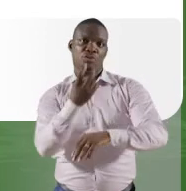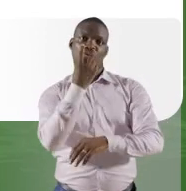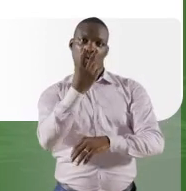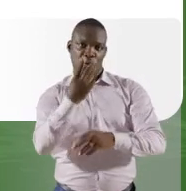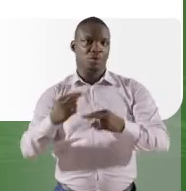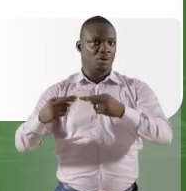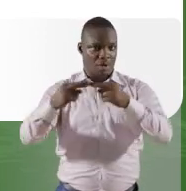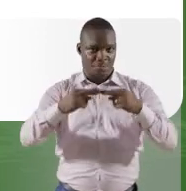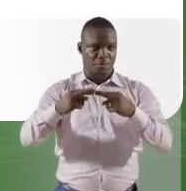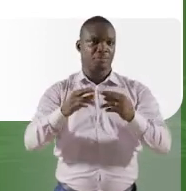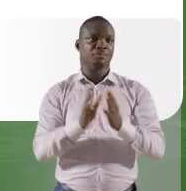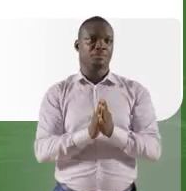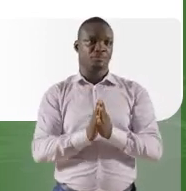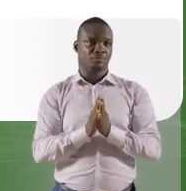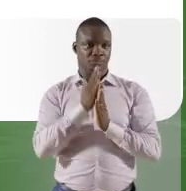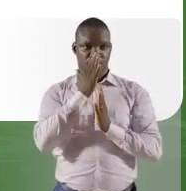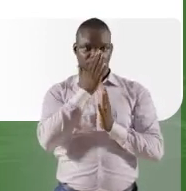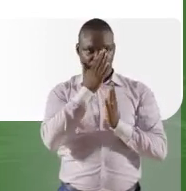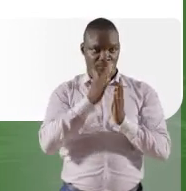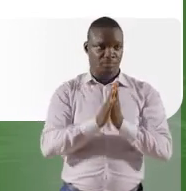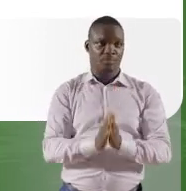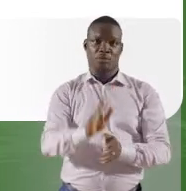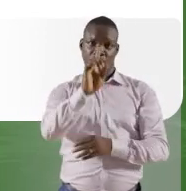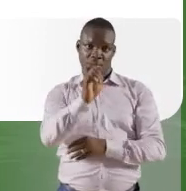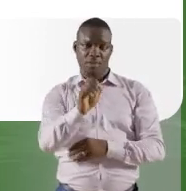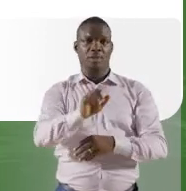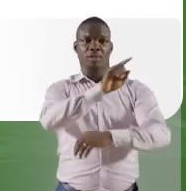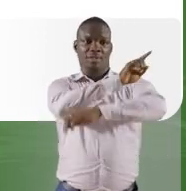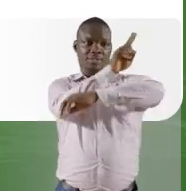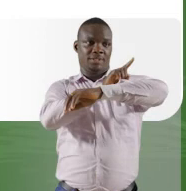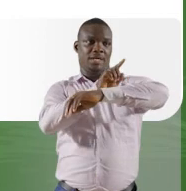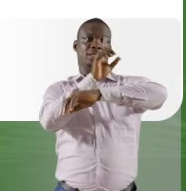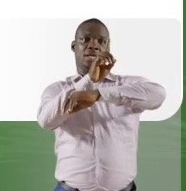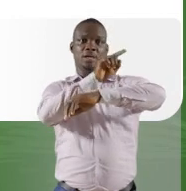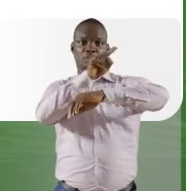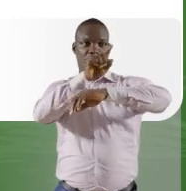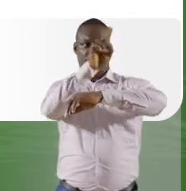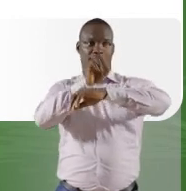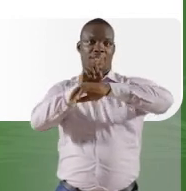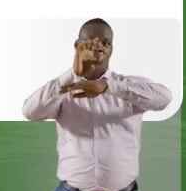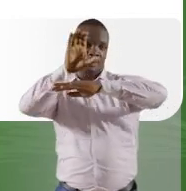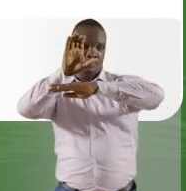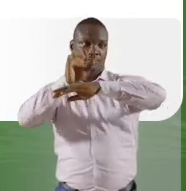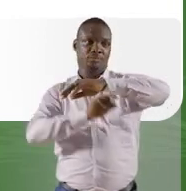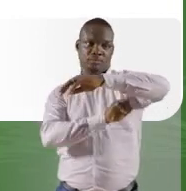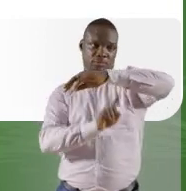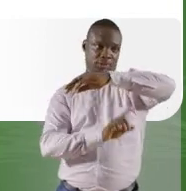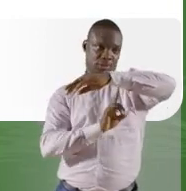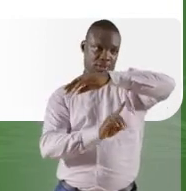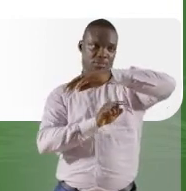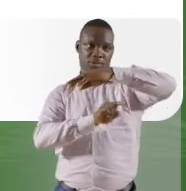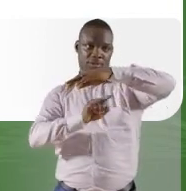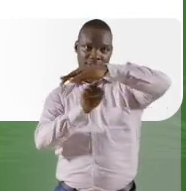rapports. Le premier rapport, c'est ZD moins ZC sur ZD moins